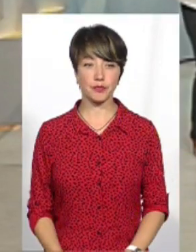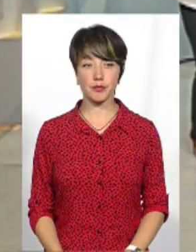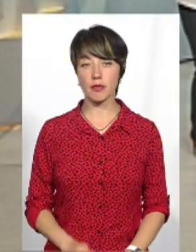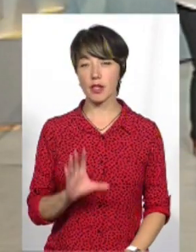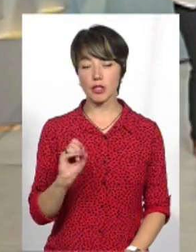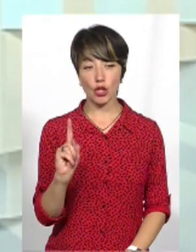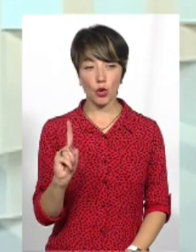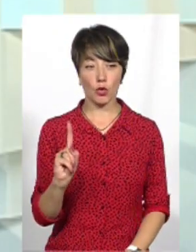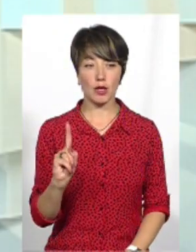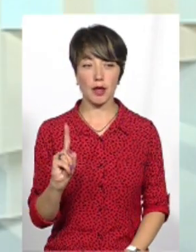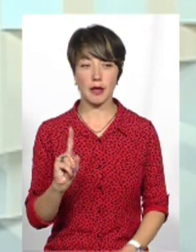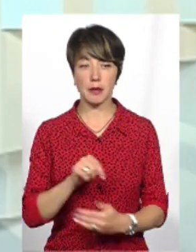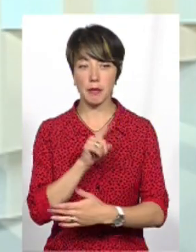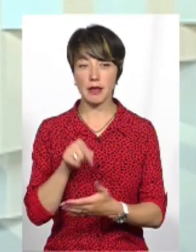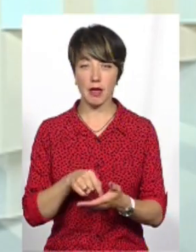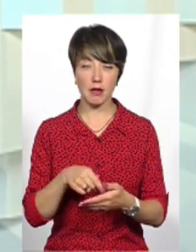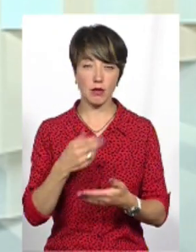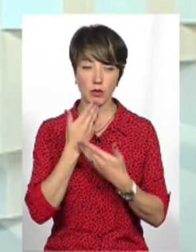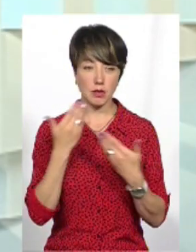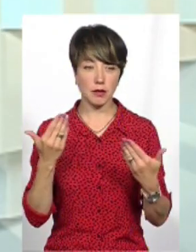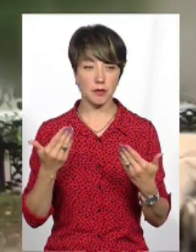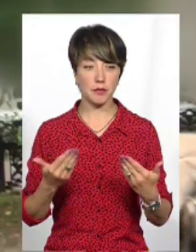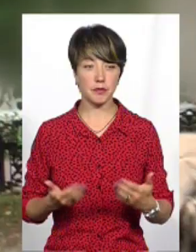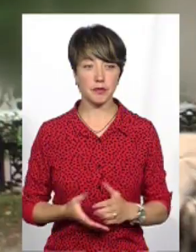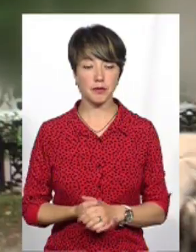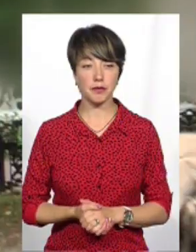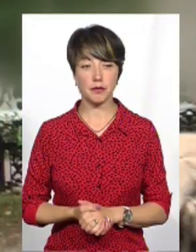Ще одне запитання від жителів округу, завершальне, прошу.